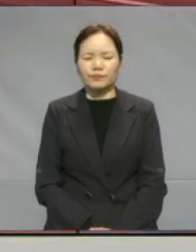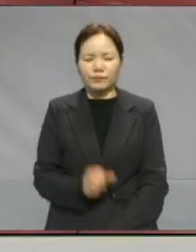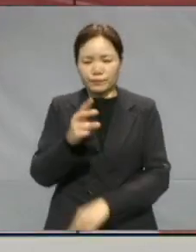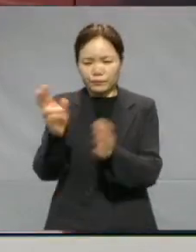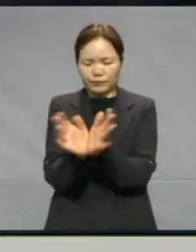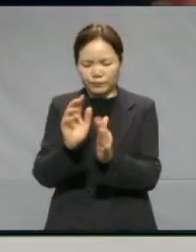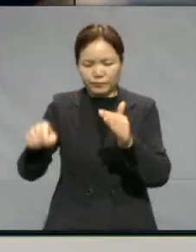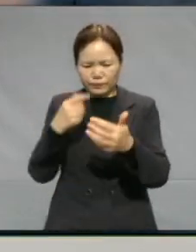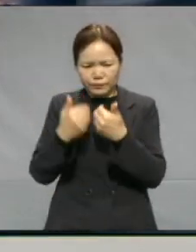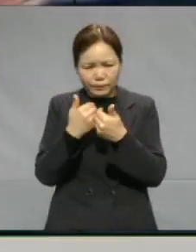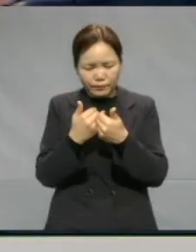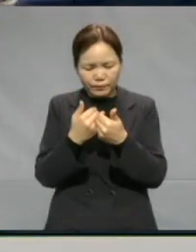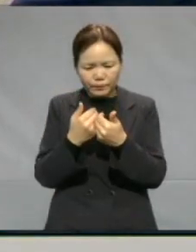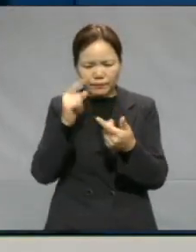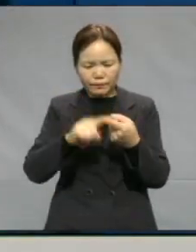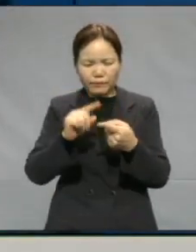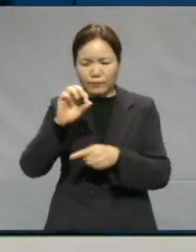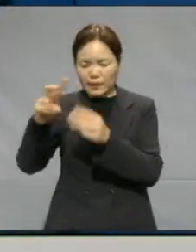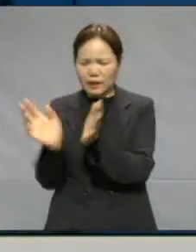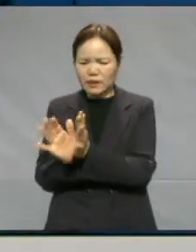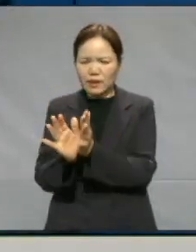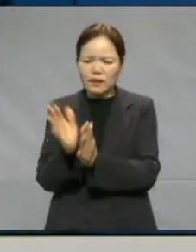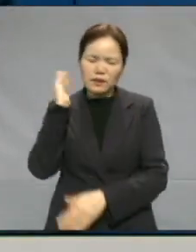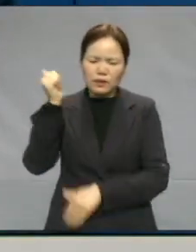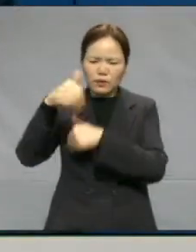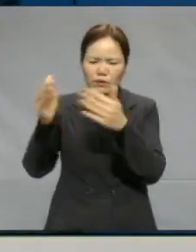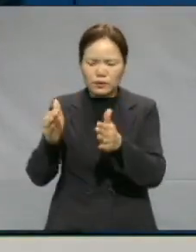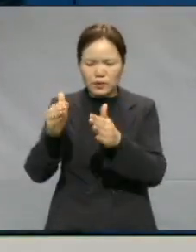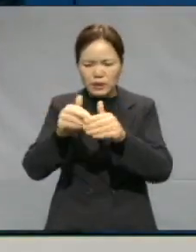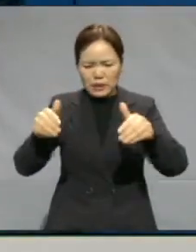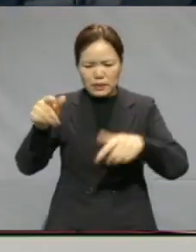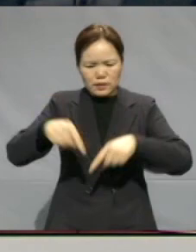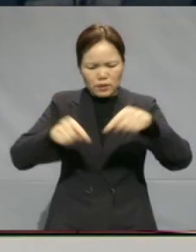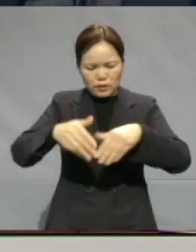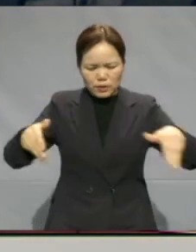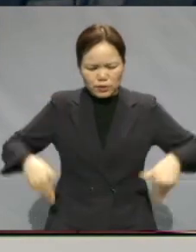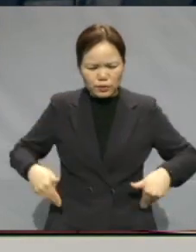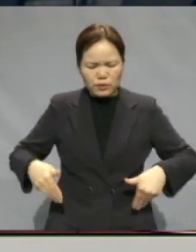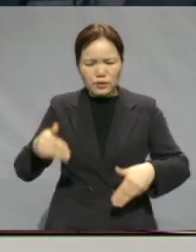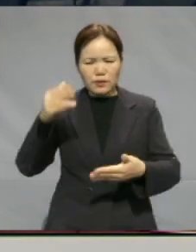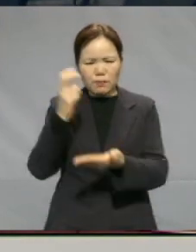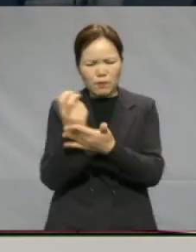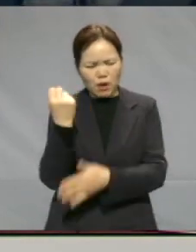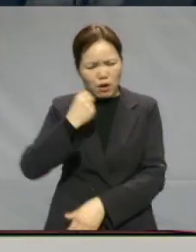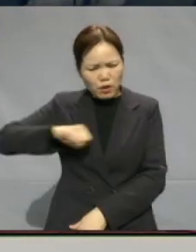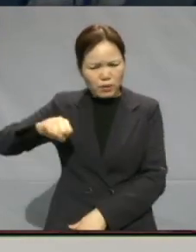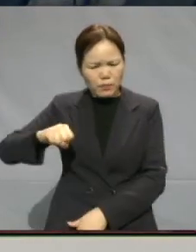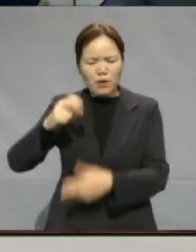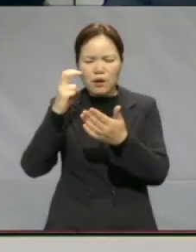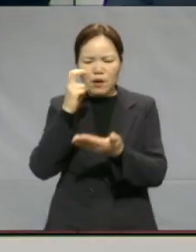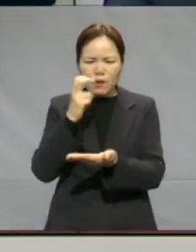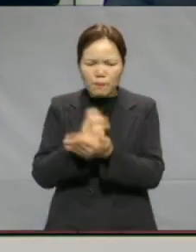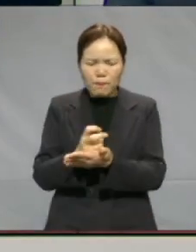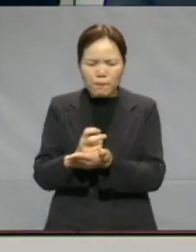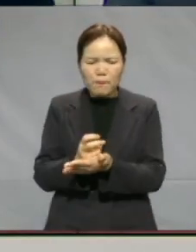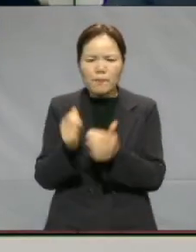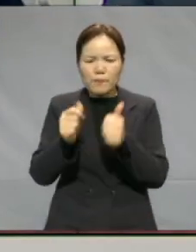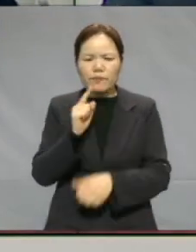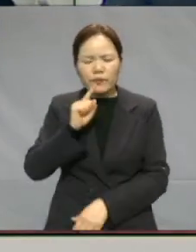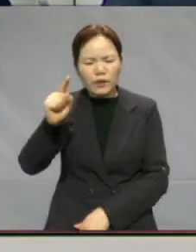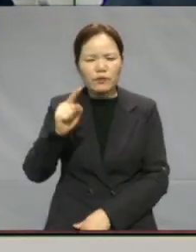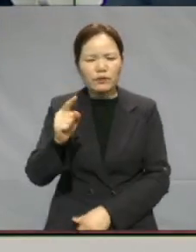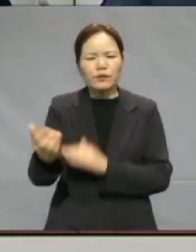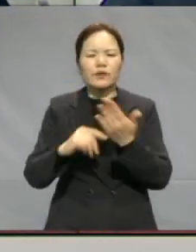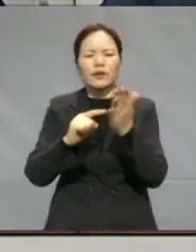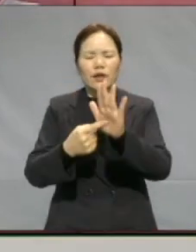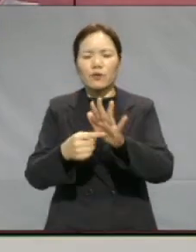여권의 내분의 야당은 대통령실의 정치적 중립 의무 위반을 제기하며 법적 대응을 예고했습니다. 여권 내 충돌이 정권